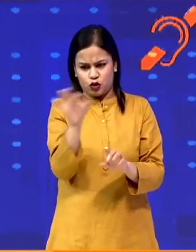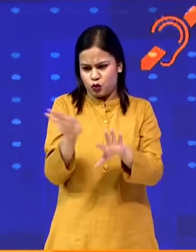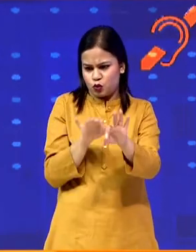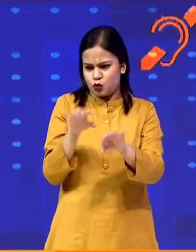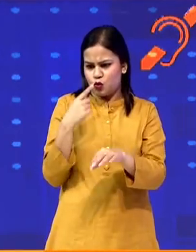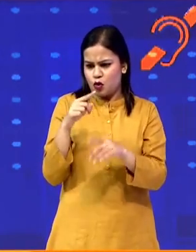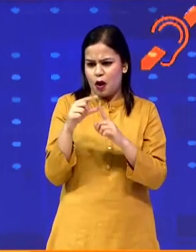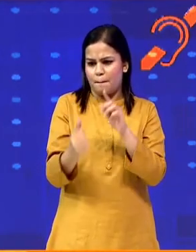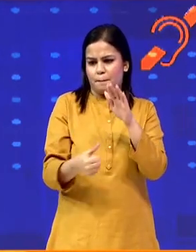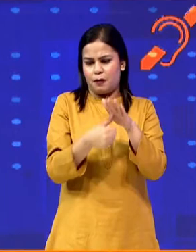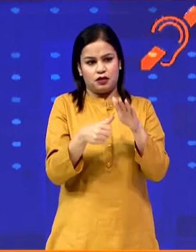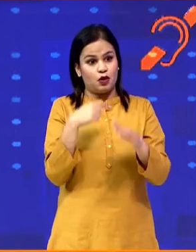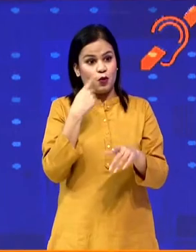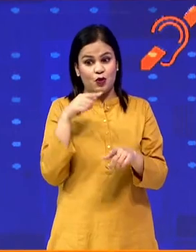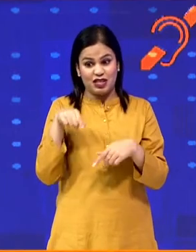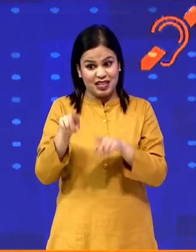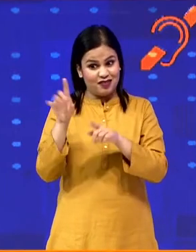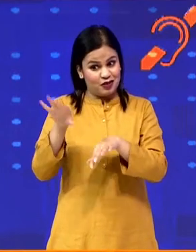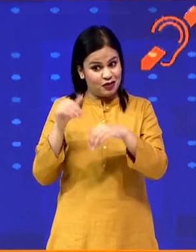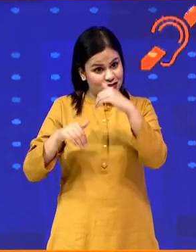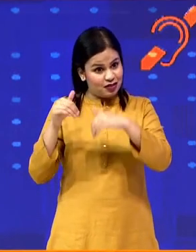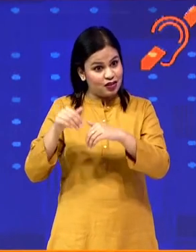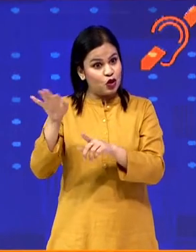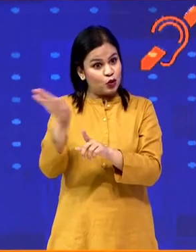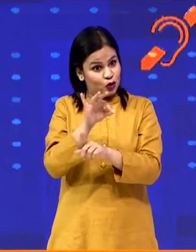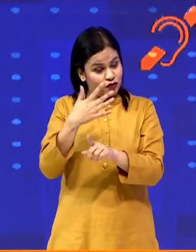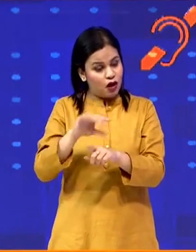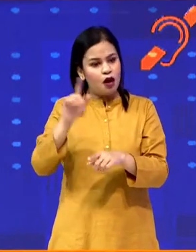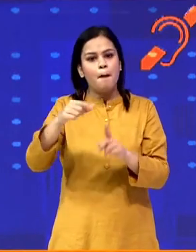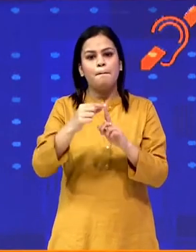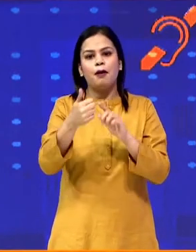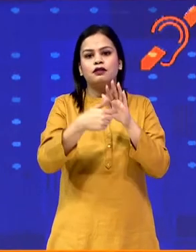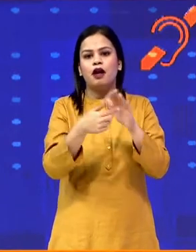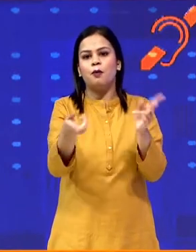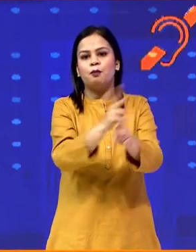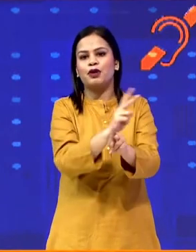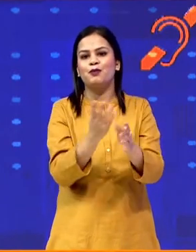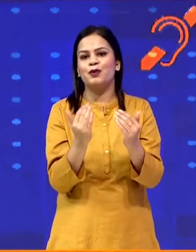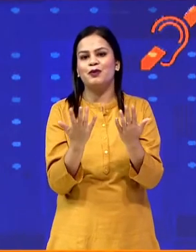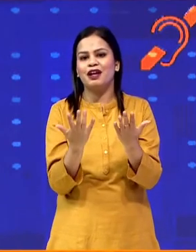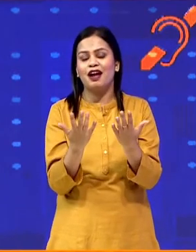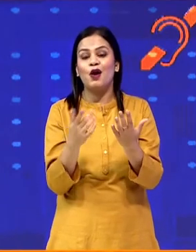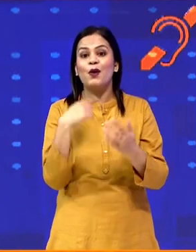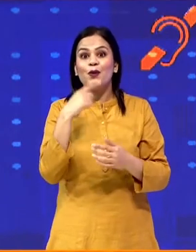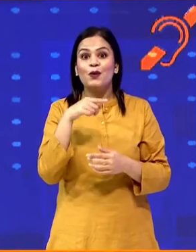प्रेसिडेंट हटा नहीं सकता क्योंकि इलेक्ट है लेकिन इनको